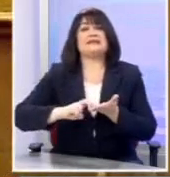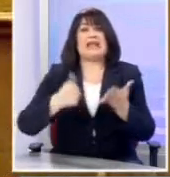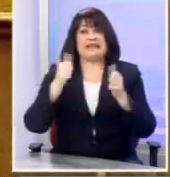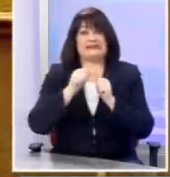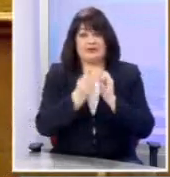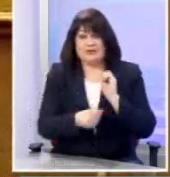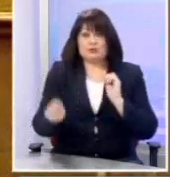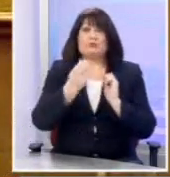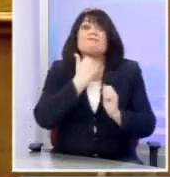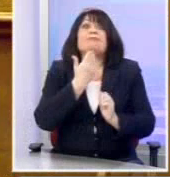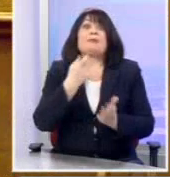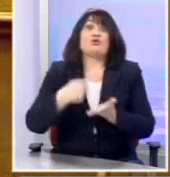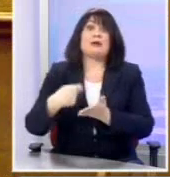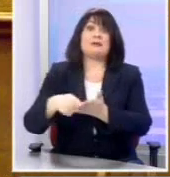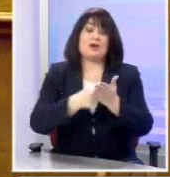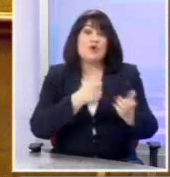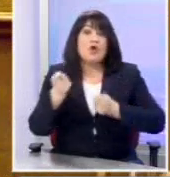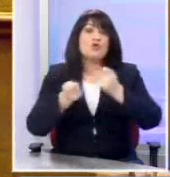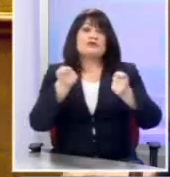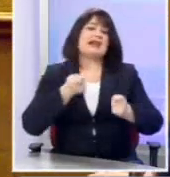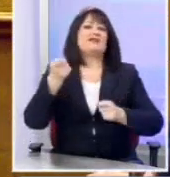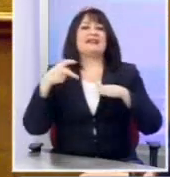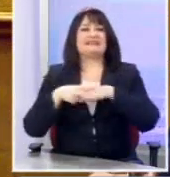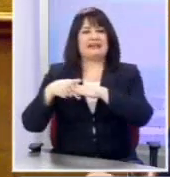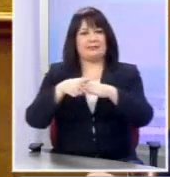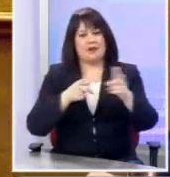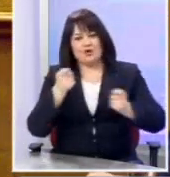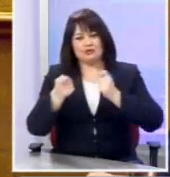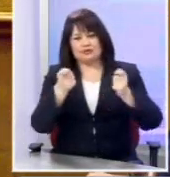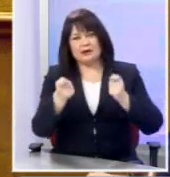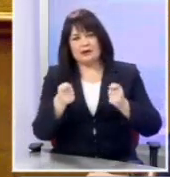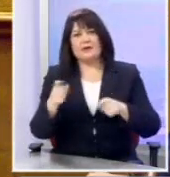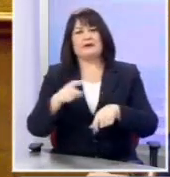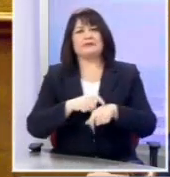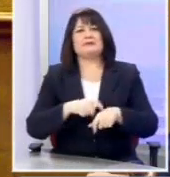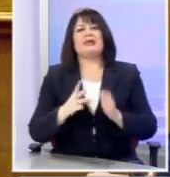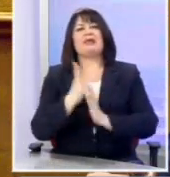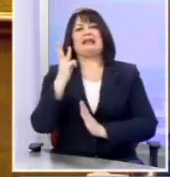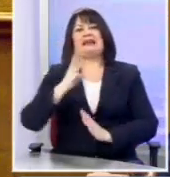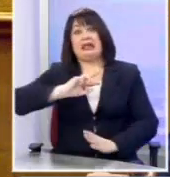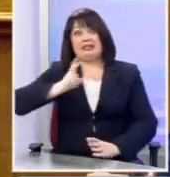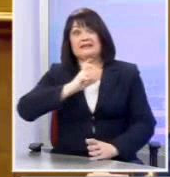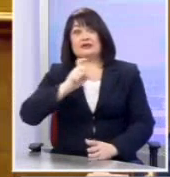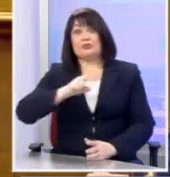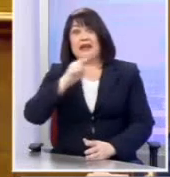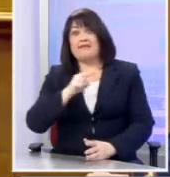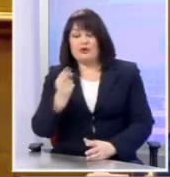εξάμηνο και οι οφειλές προς τα ασφαλιστικά ταμεία ξεπερνούν σήμερα τα 13 δισεκατομμύρια ευρώ.